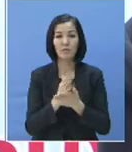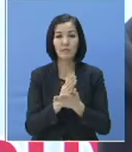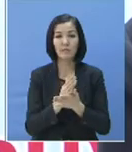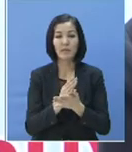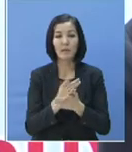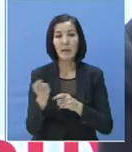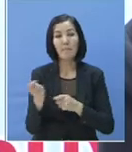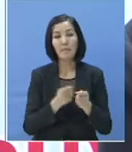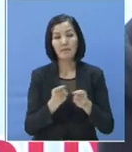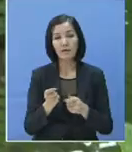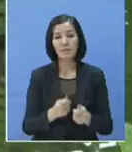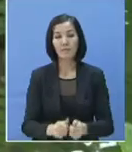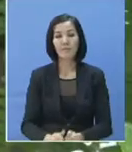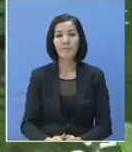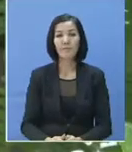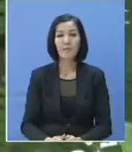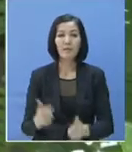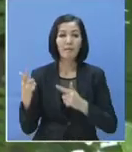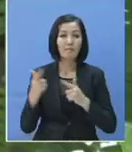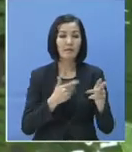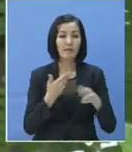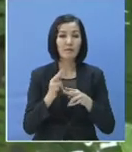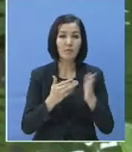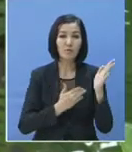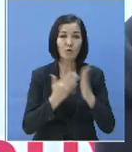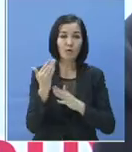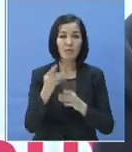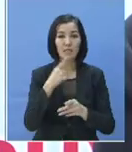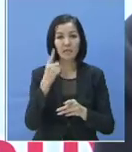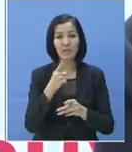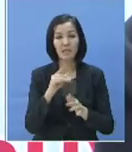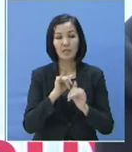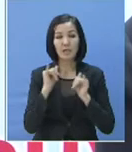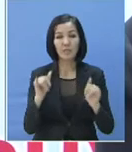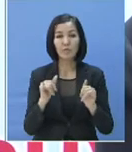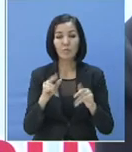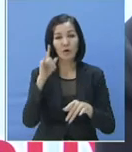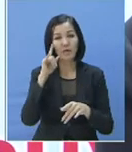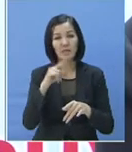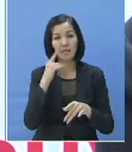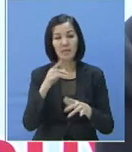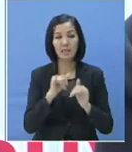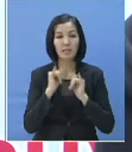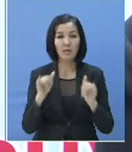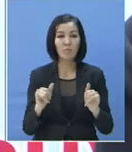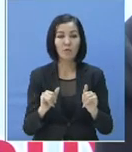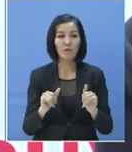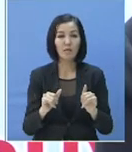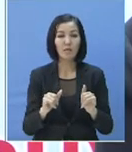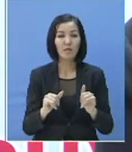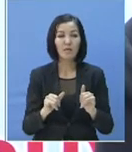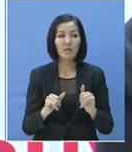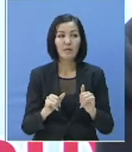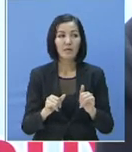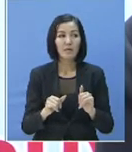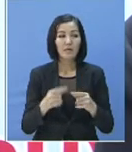басқарма деп айтуға болады. Дайындықтары жоғары деңгейде, тілді дамыту, қазақ тілінің дамытуы,